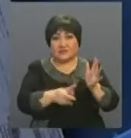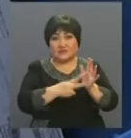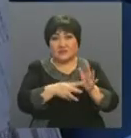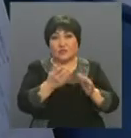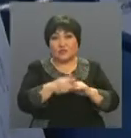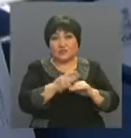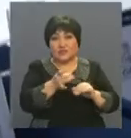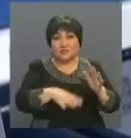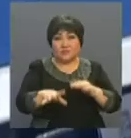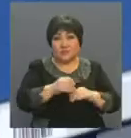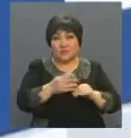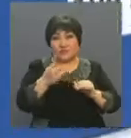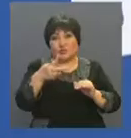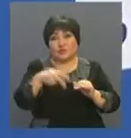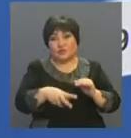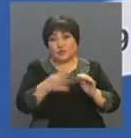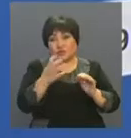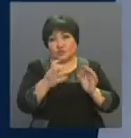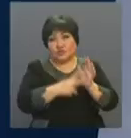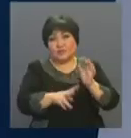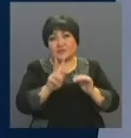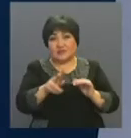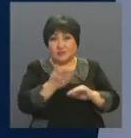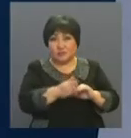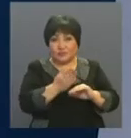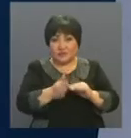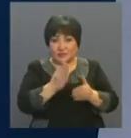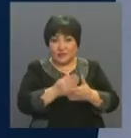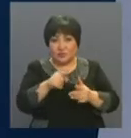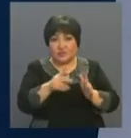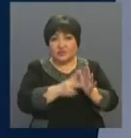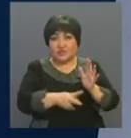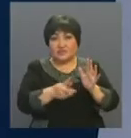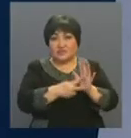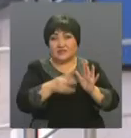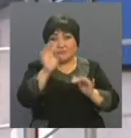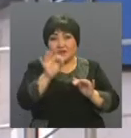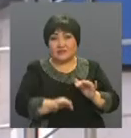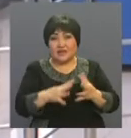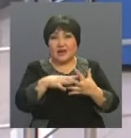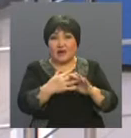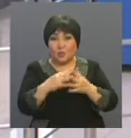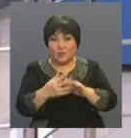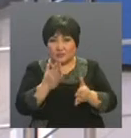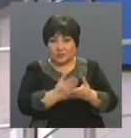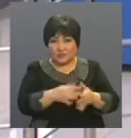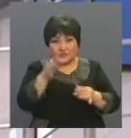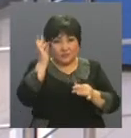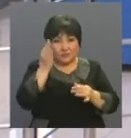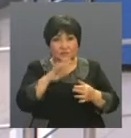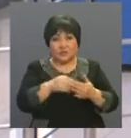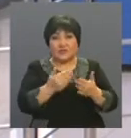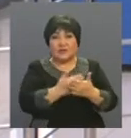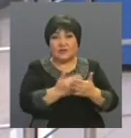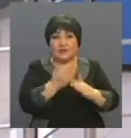бойынша 3473 бөлімшесі бар екен. Оның 78% ауылдарда ашылған. Есте болса, бұған дейін жаңартылған